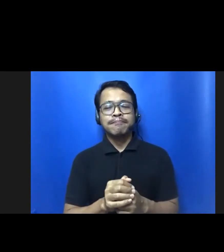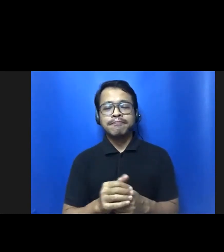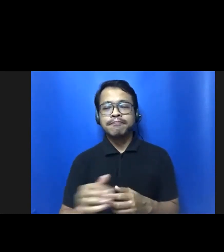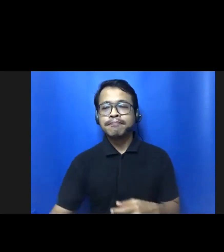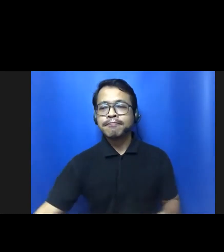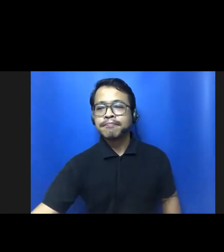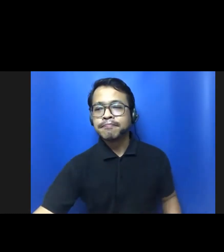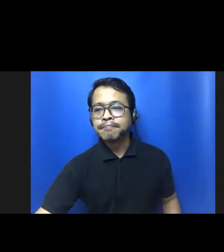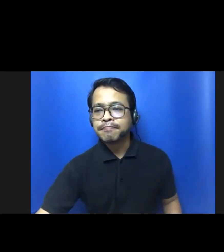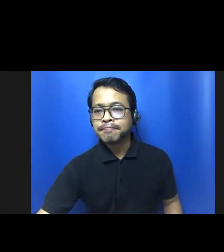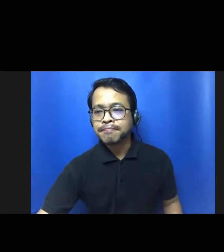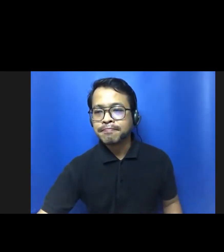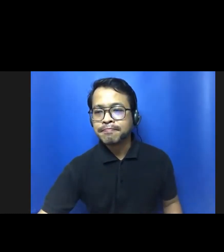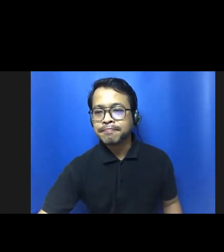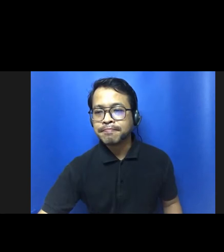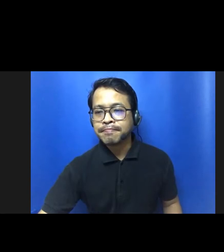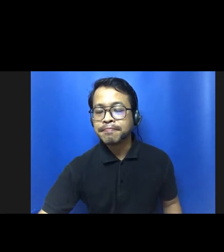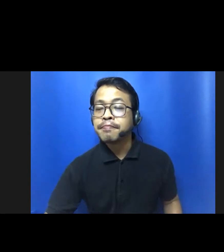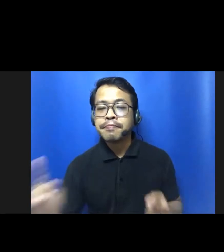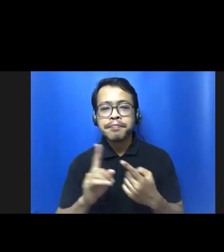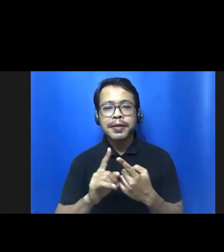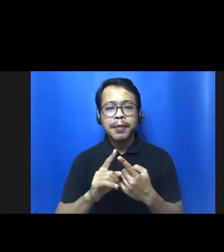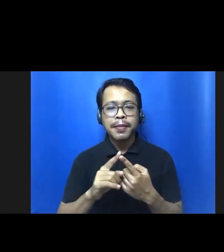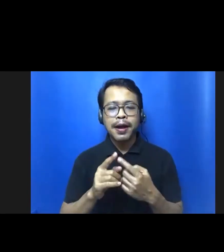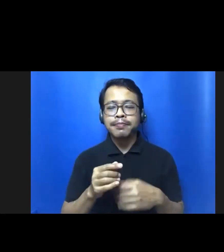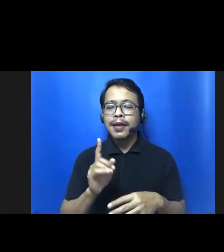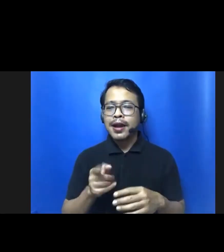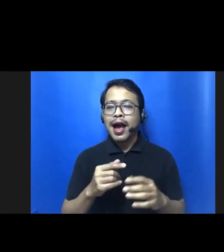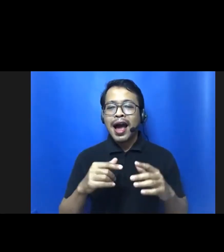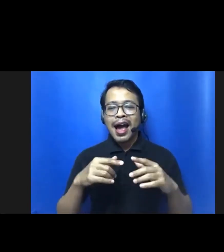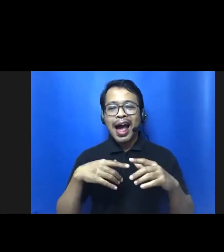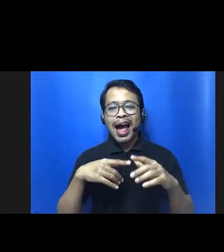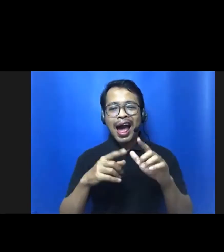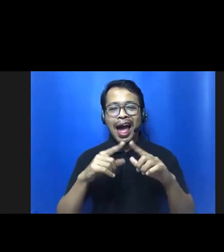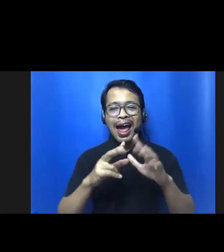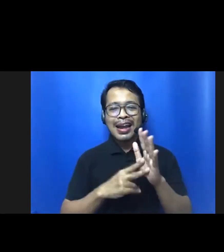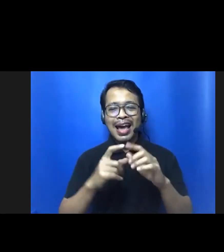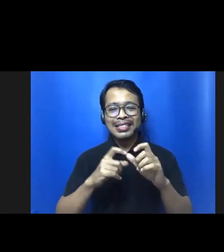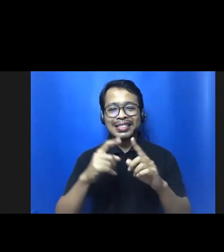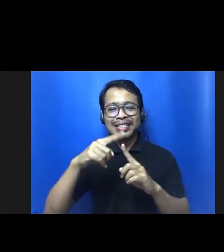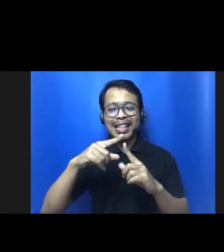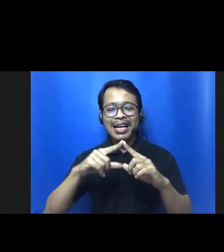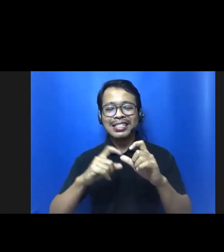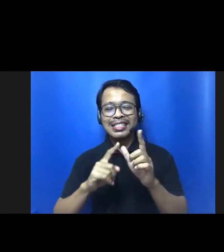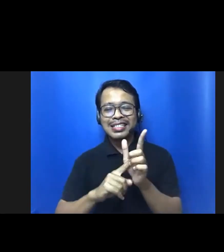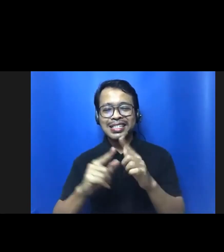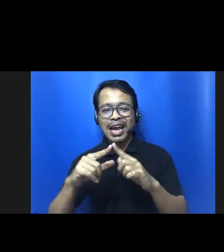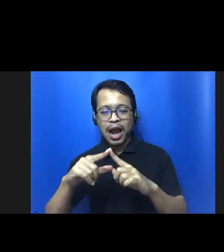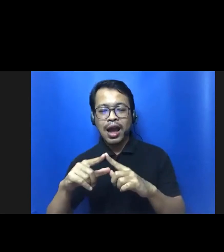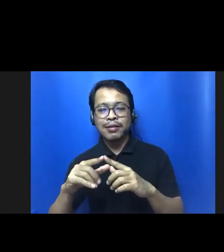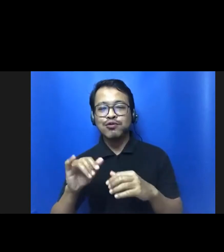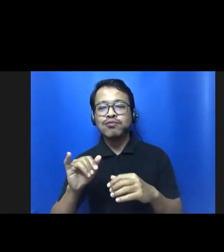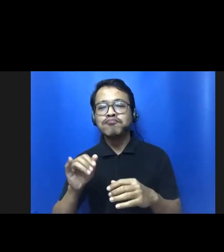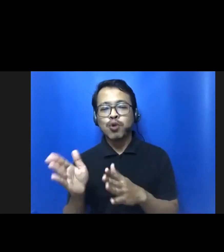Children. Yang pertama ada Adik Anastasia dan Aji. Selamat siang Anastasia, Aji.